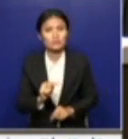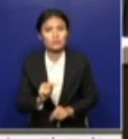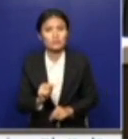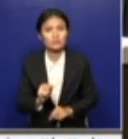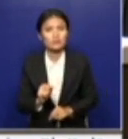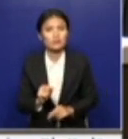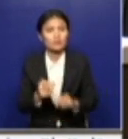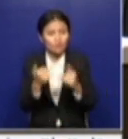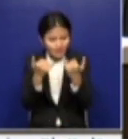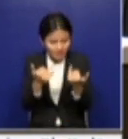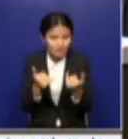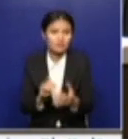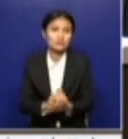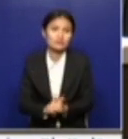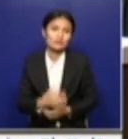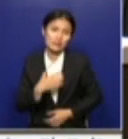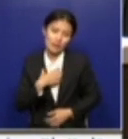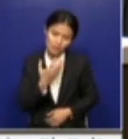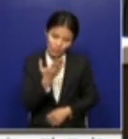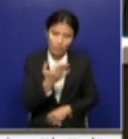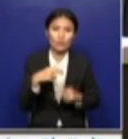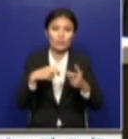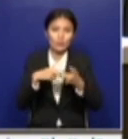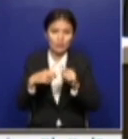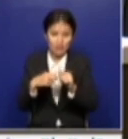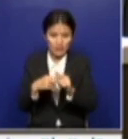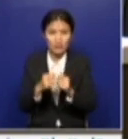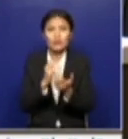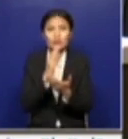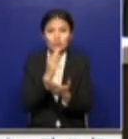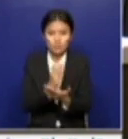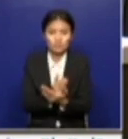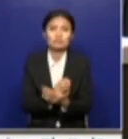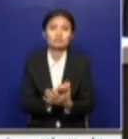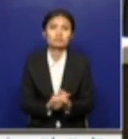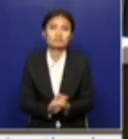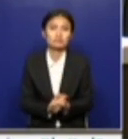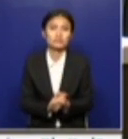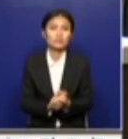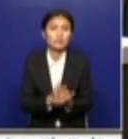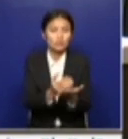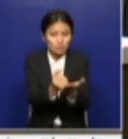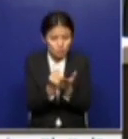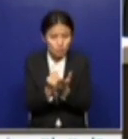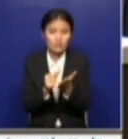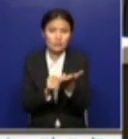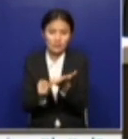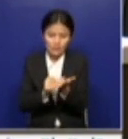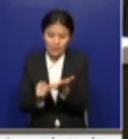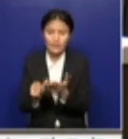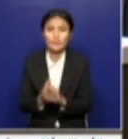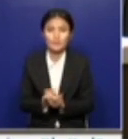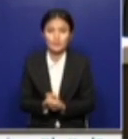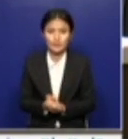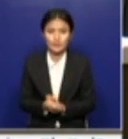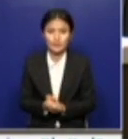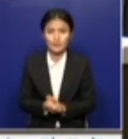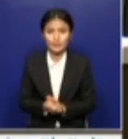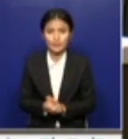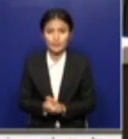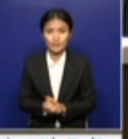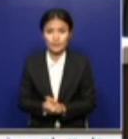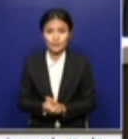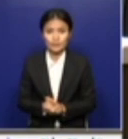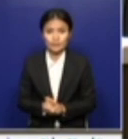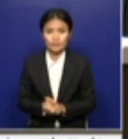เข้าไปในปัญหาหยุดยั้งปัญหาที่ผมนำเรียนไปกระบวนการการเกาะกลุ่มมวลชน